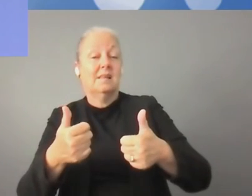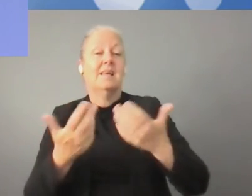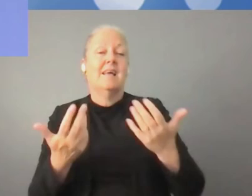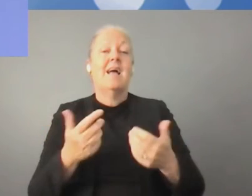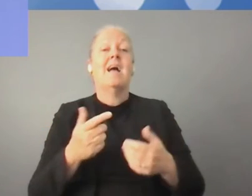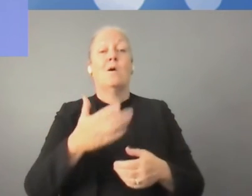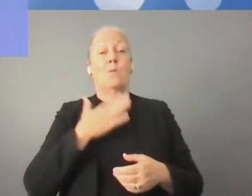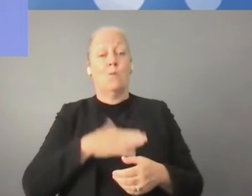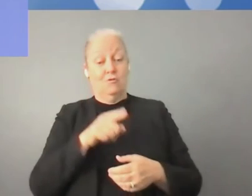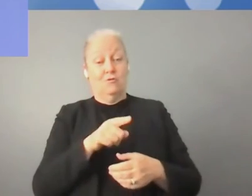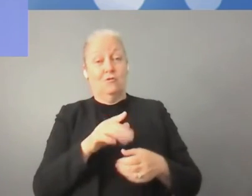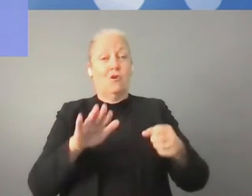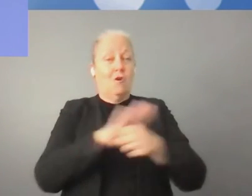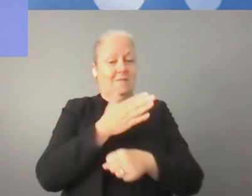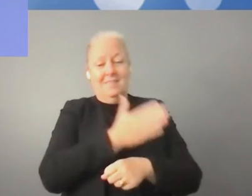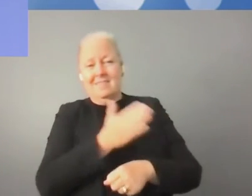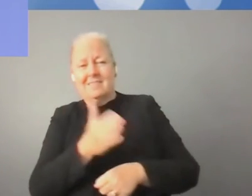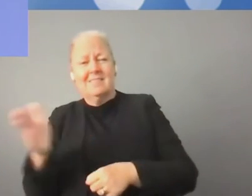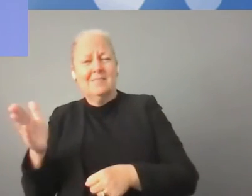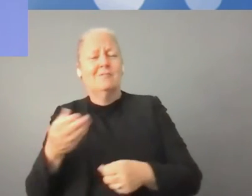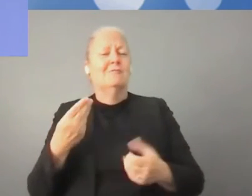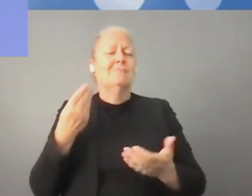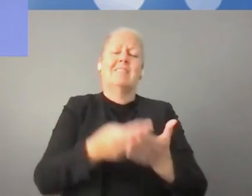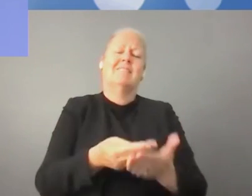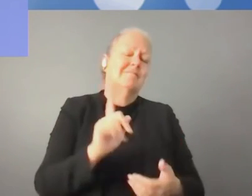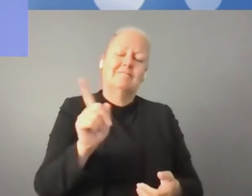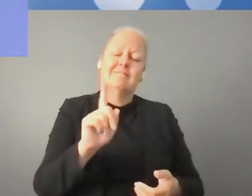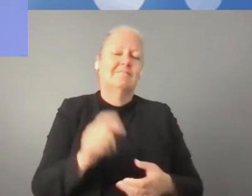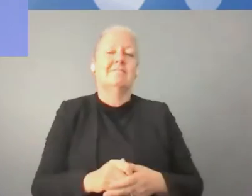эти предприниматели хотят автономно развивать свою